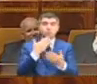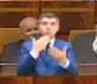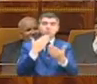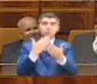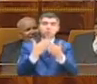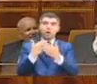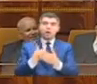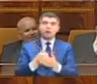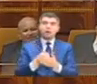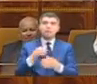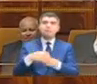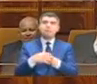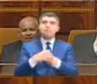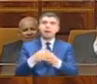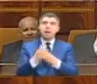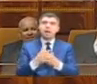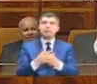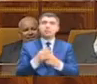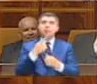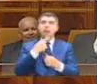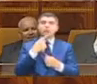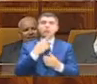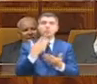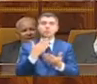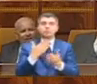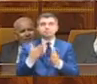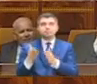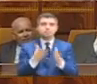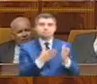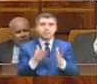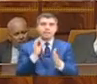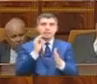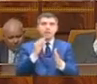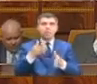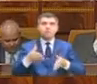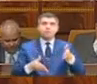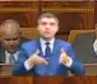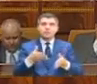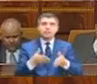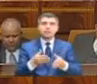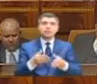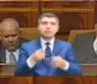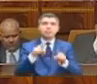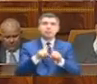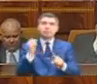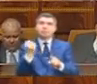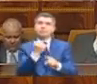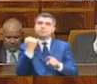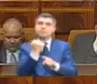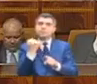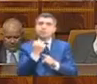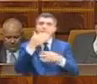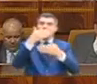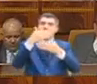بركان زكزل، كنت وعدتونا وقمت به ولكن المشروع تعذر في وسط الطريق أشغال حبسة.